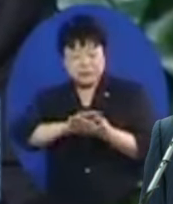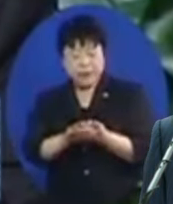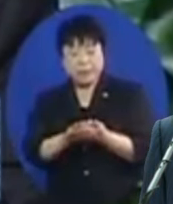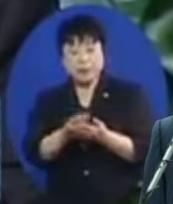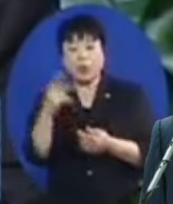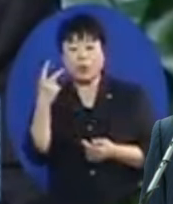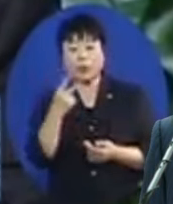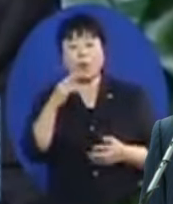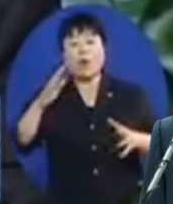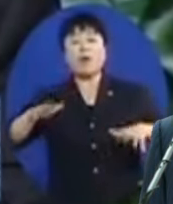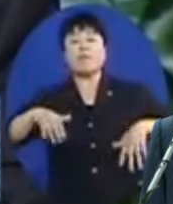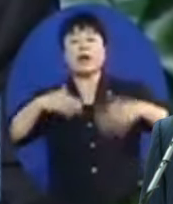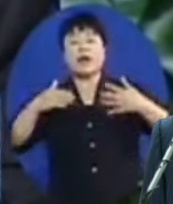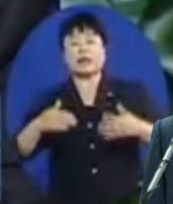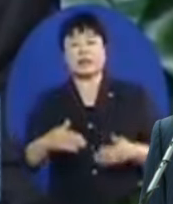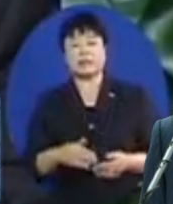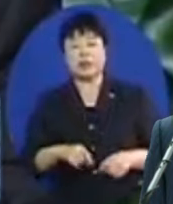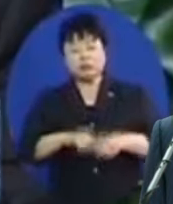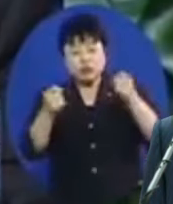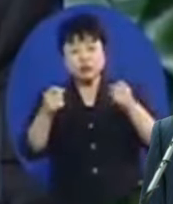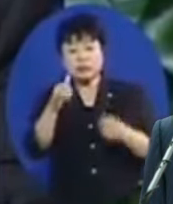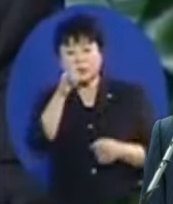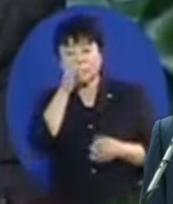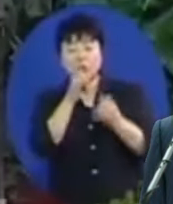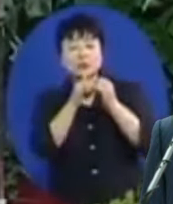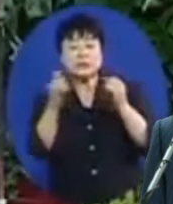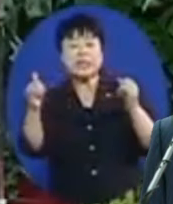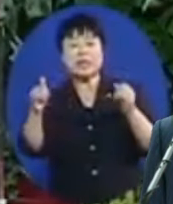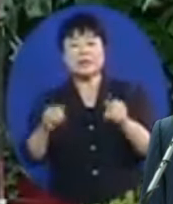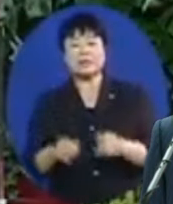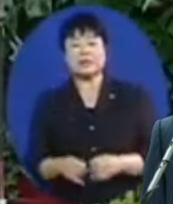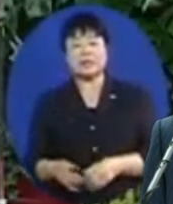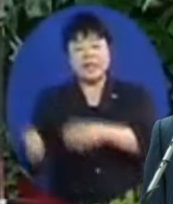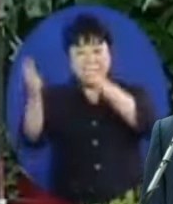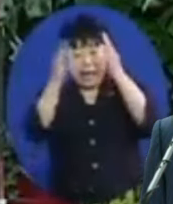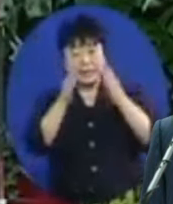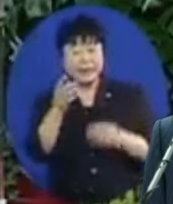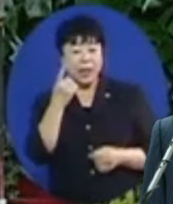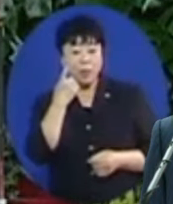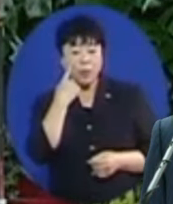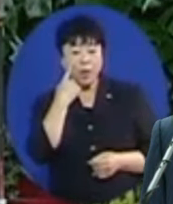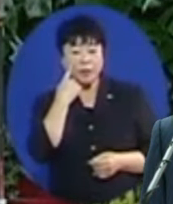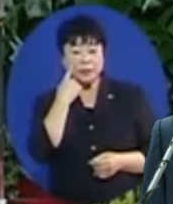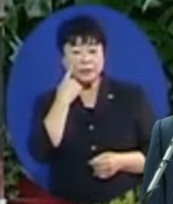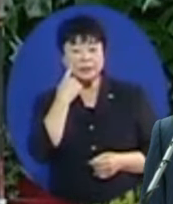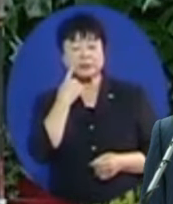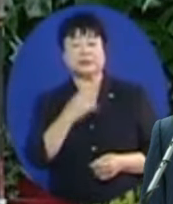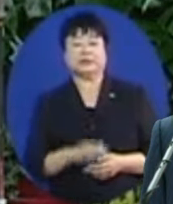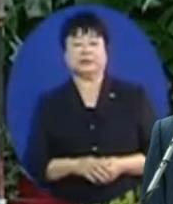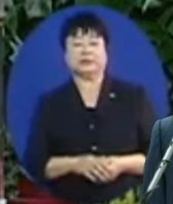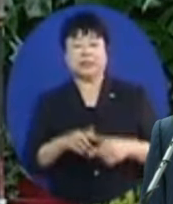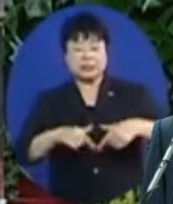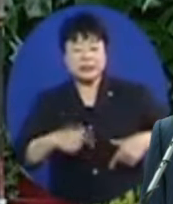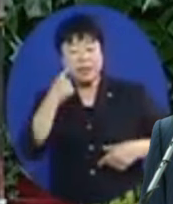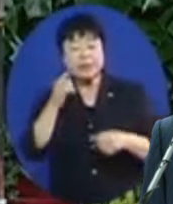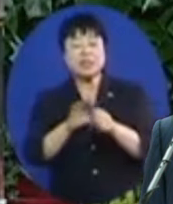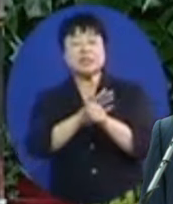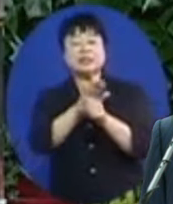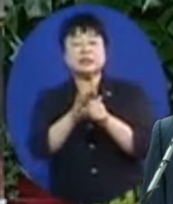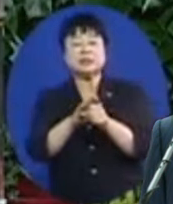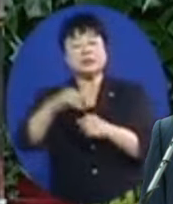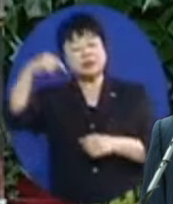하고 바람에 부러지기도 합니다. 사람들은 이런 갈대를 보면 사비와 긍휼을